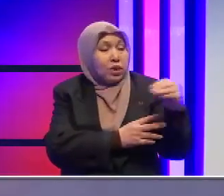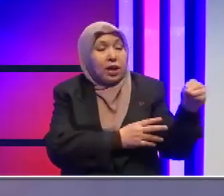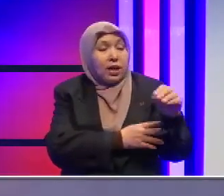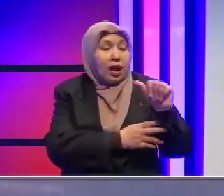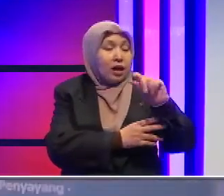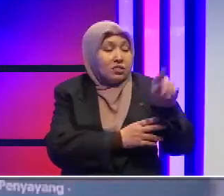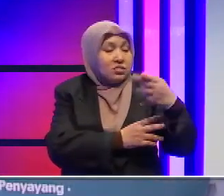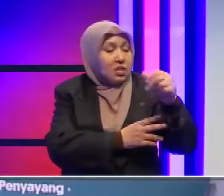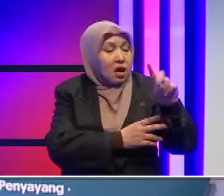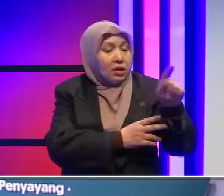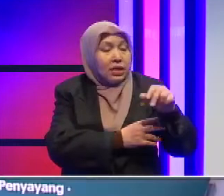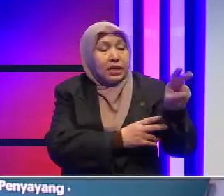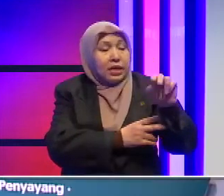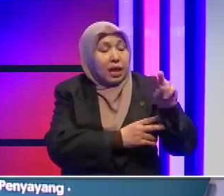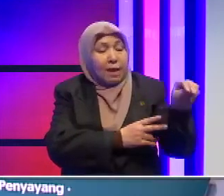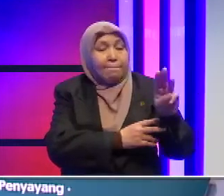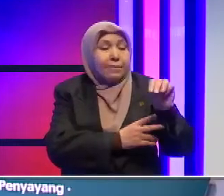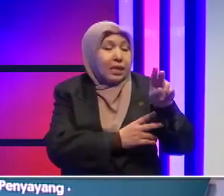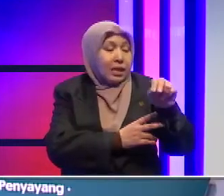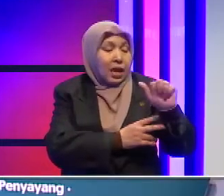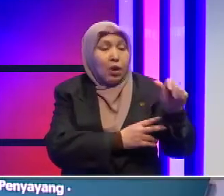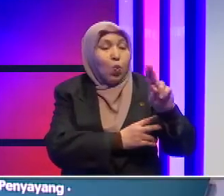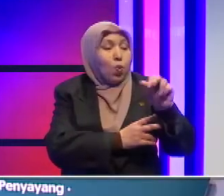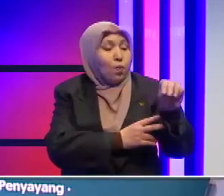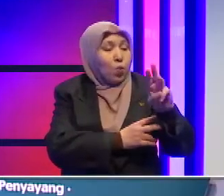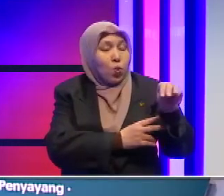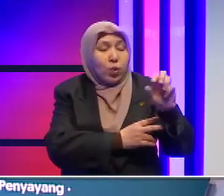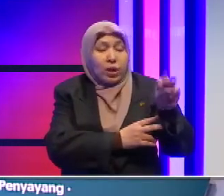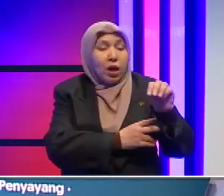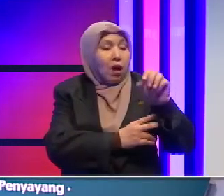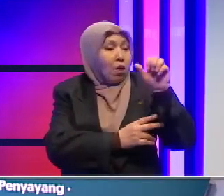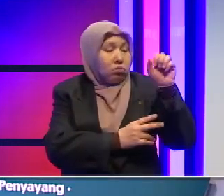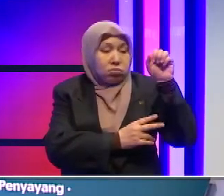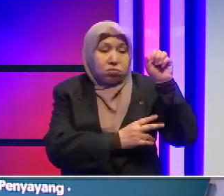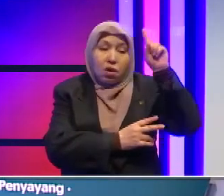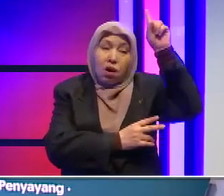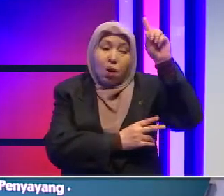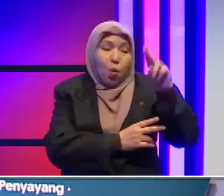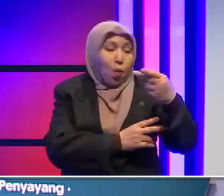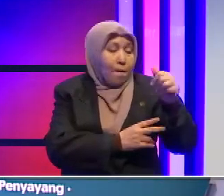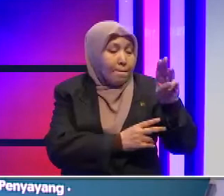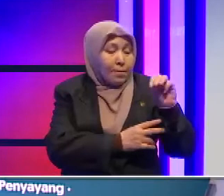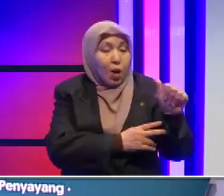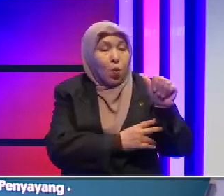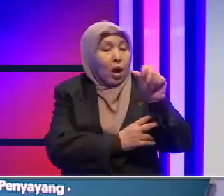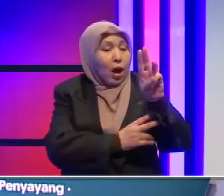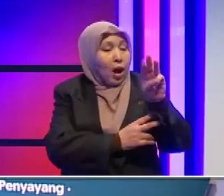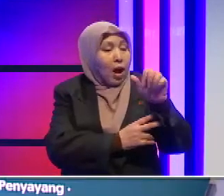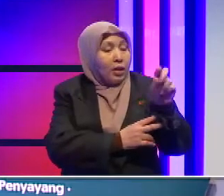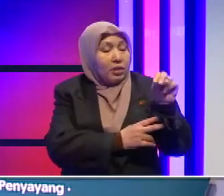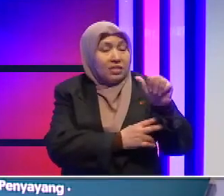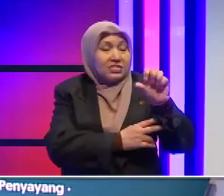أحزاننا وذهاب همومنا وغمومنا. اللهم ذكرنا منه ما نسينا وعلمنا منه ما